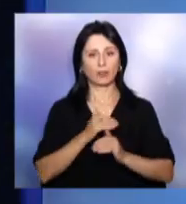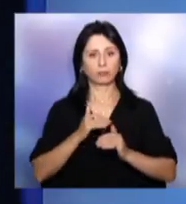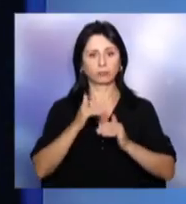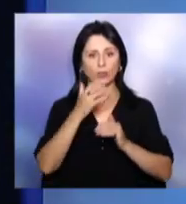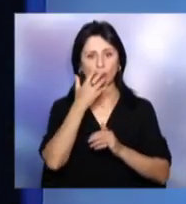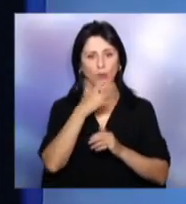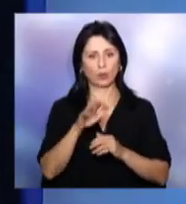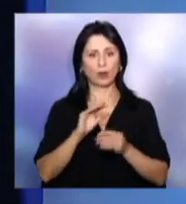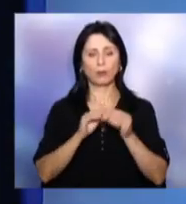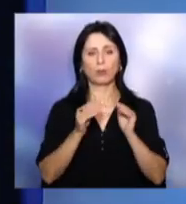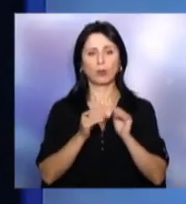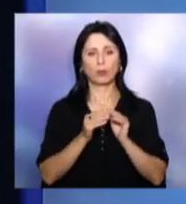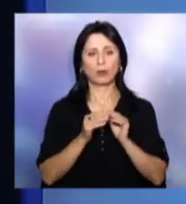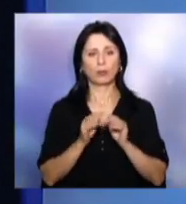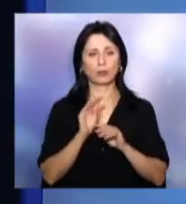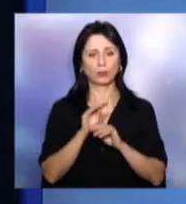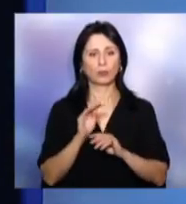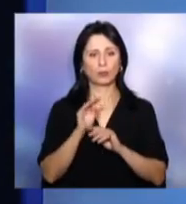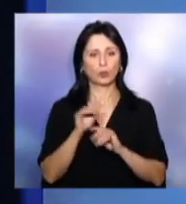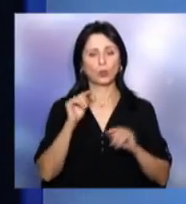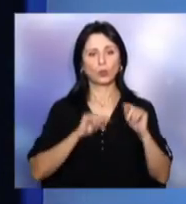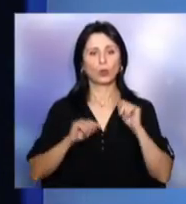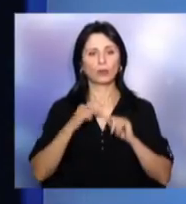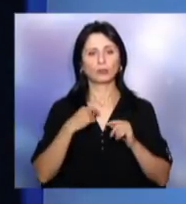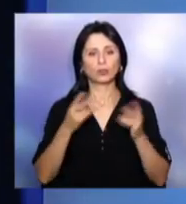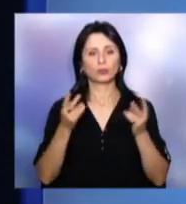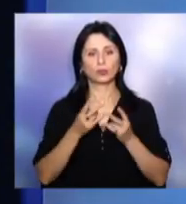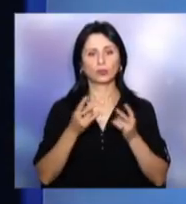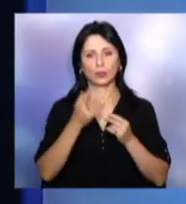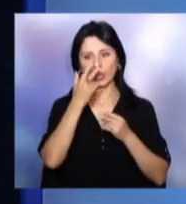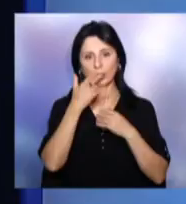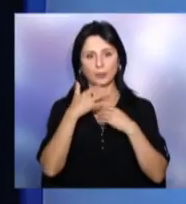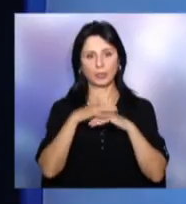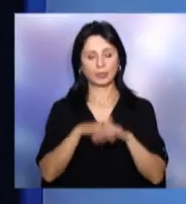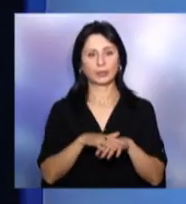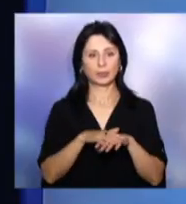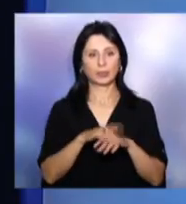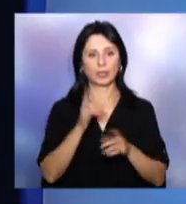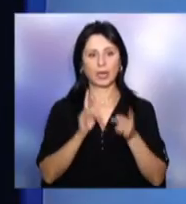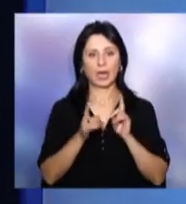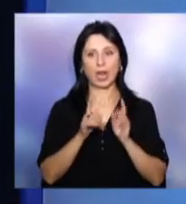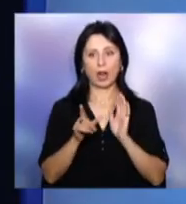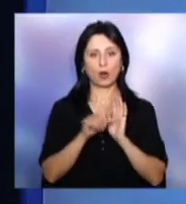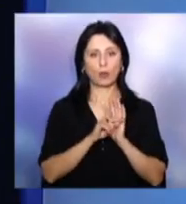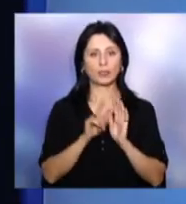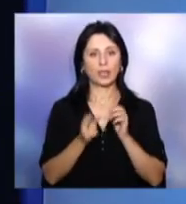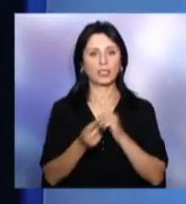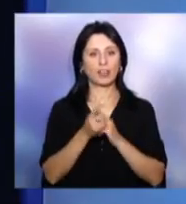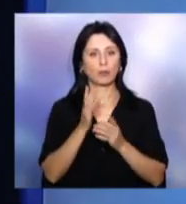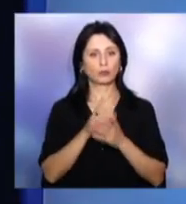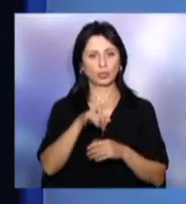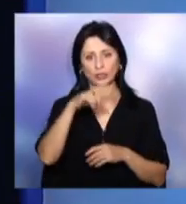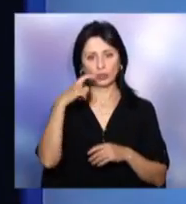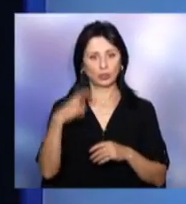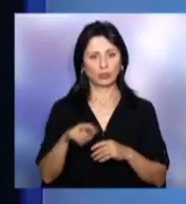იმატებს, ძალიან ბევრი პრობლემა ექმნება ჩვენს ორგანიზმს. ჩვენ გვჭირდება ადაპტაცია იმ რეალობასთან, რომელშიც აღმოჩნდებით